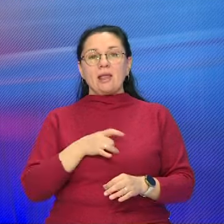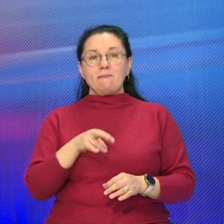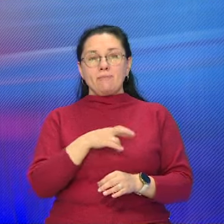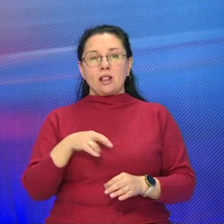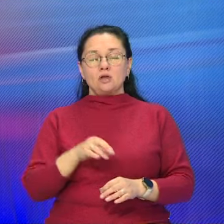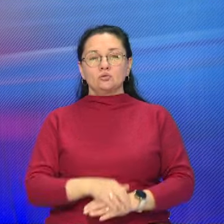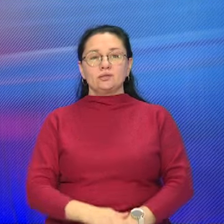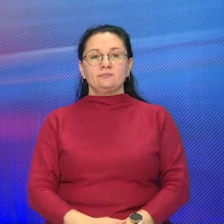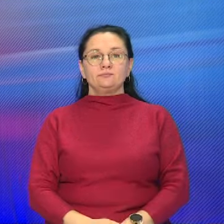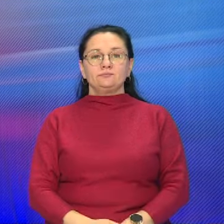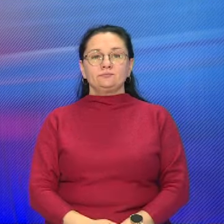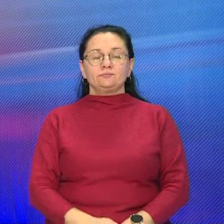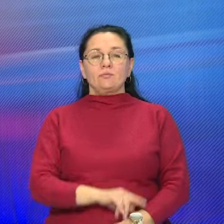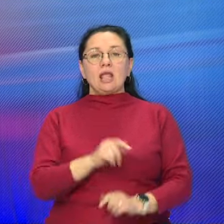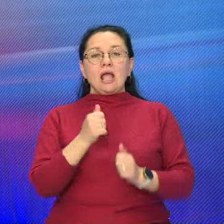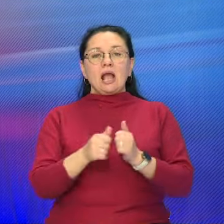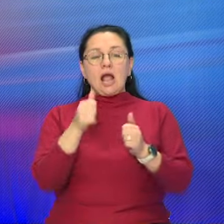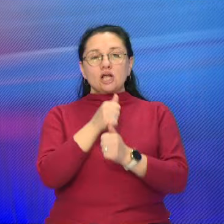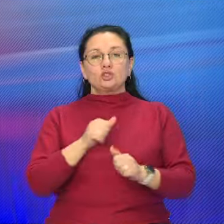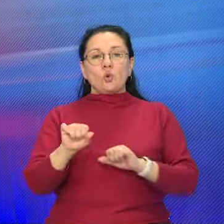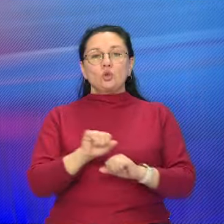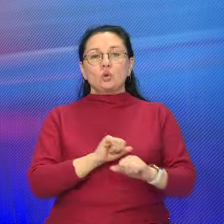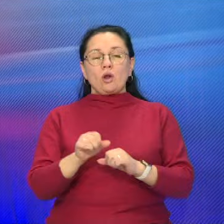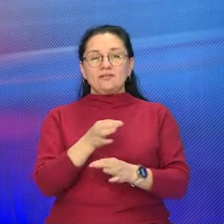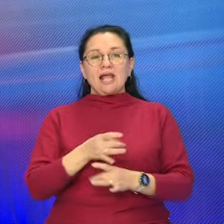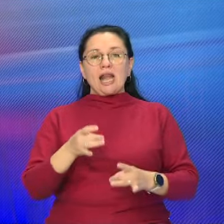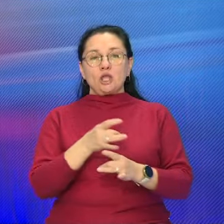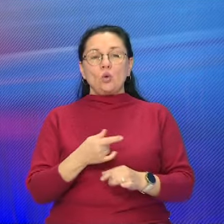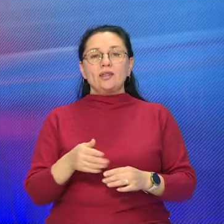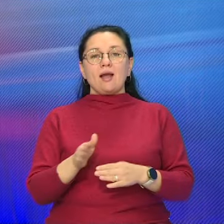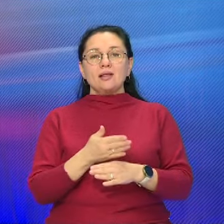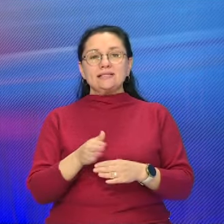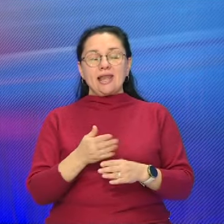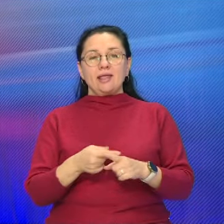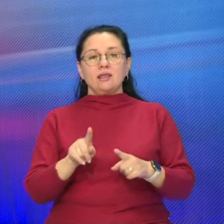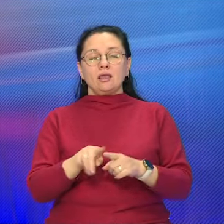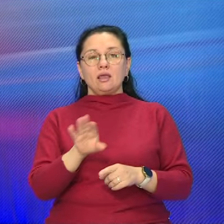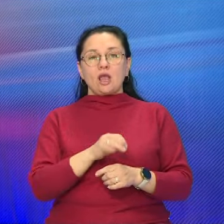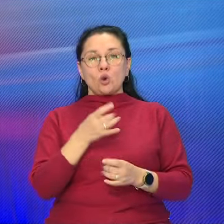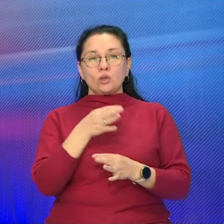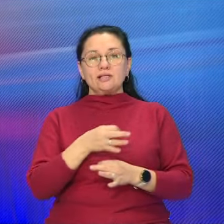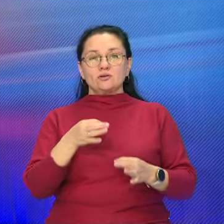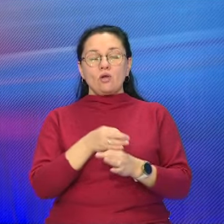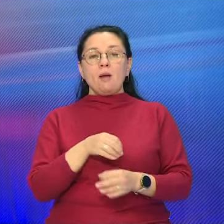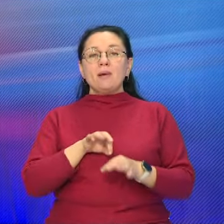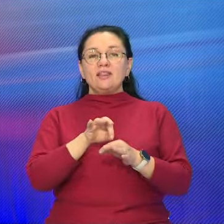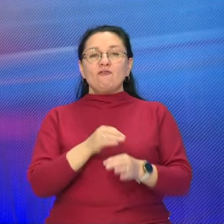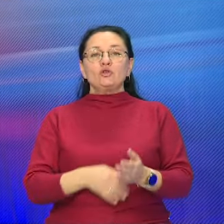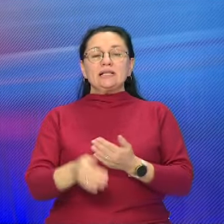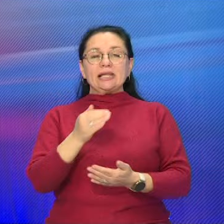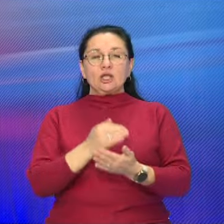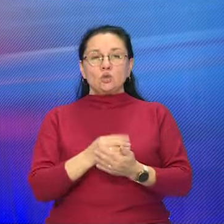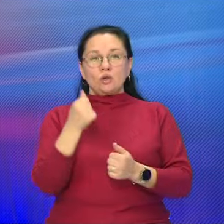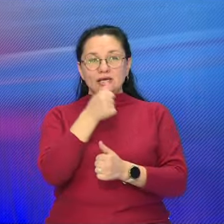захватчиков. Штогод кіраўнікі районных аддзяленняў грамадскага аб'яднання Гродзеншчыны падводзяць вынікі сваёй работы за